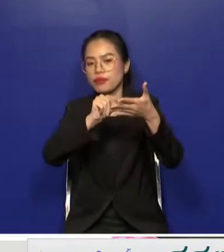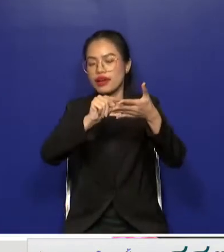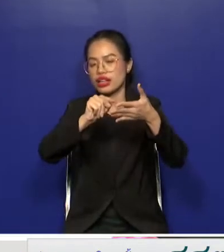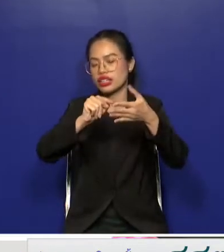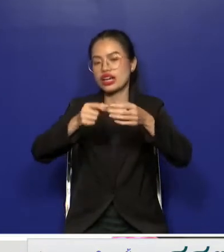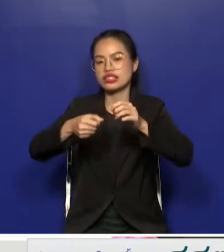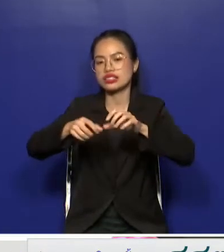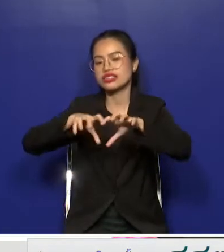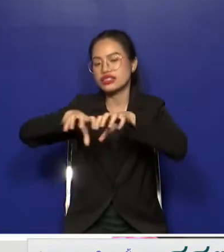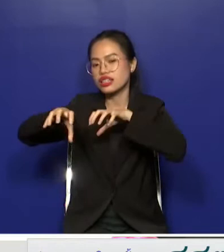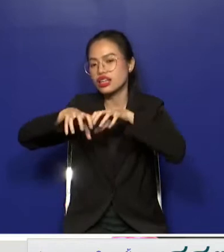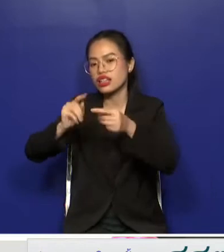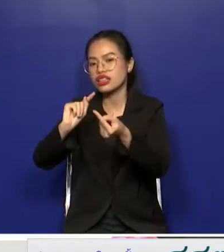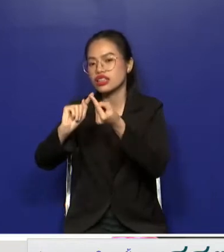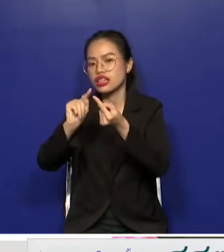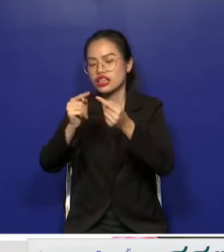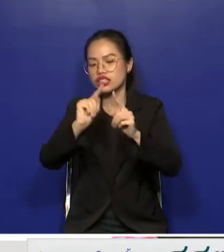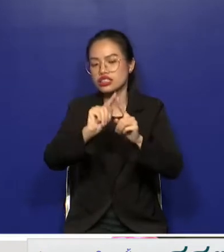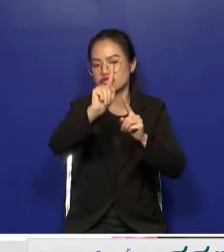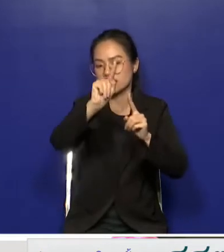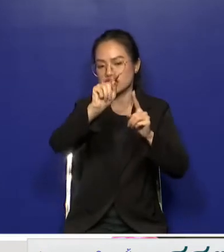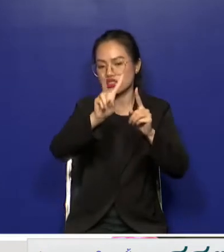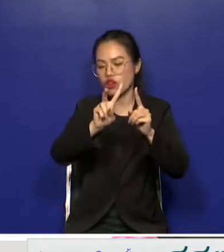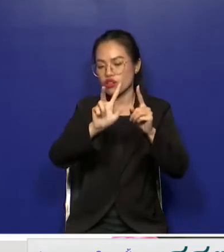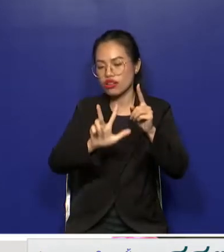ปฏิบัtingันตามยทธศาตโดยช Playstation 1.2.3